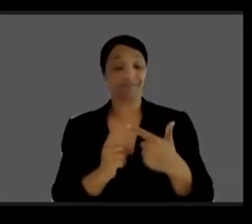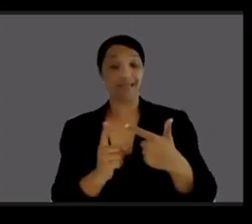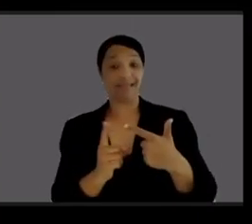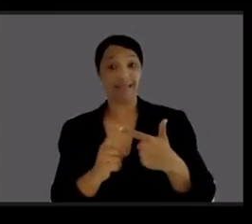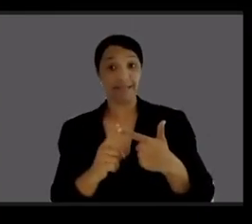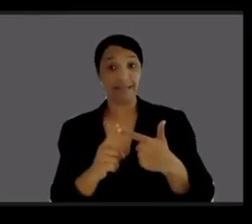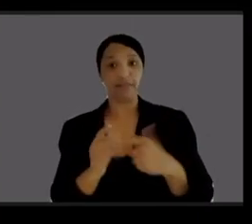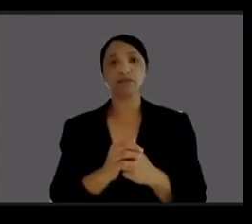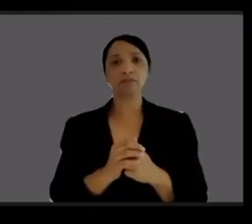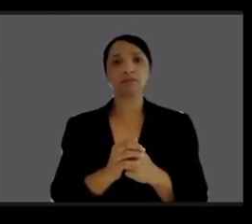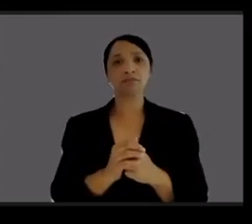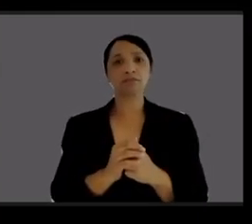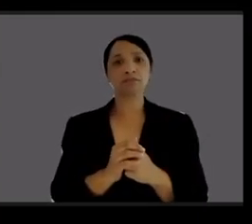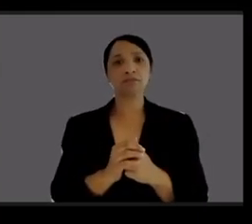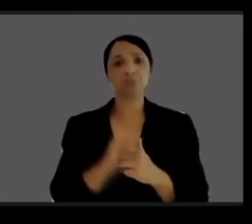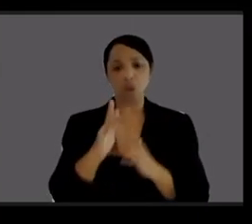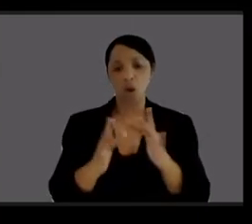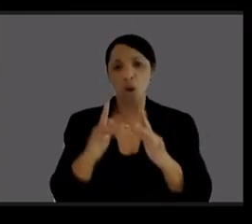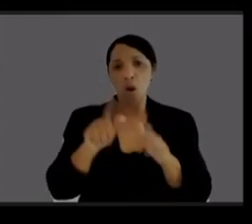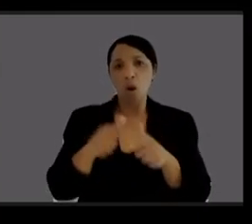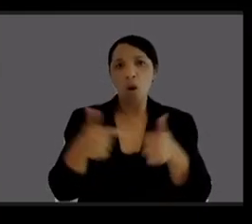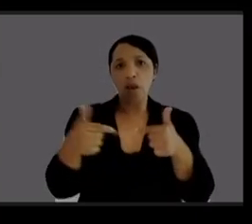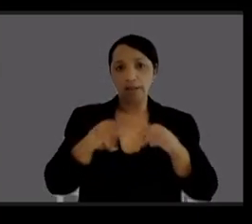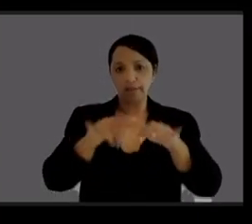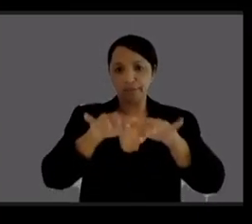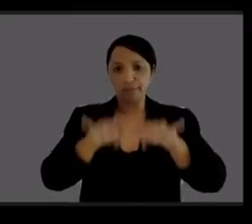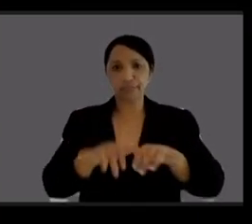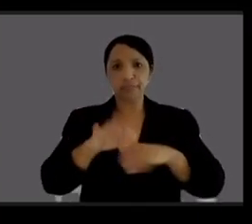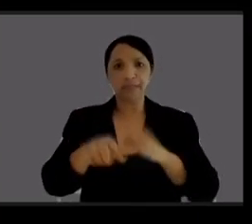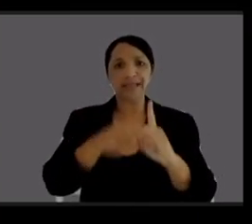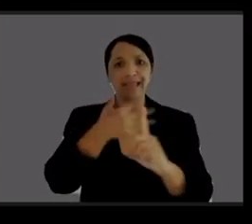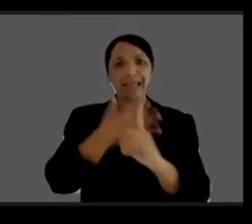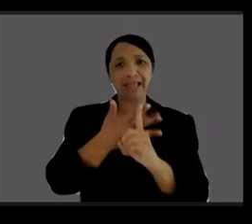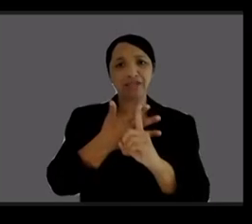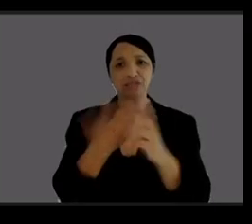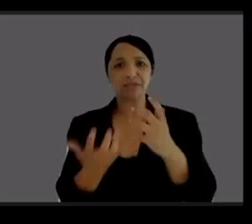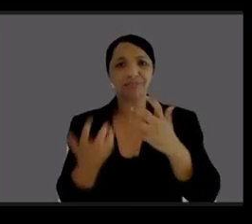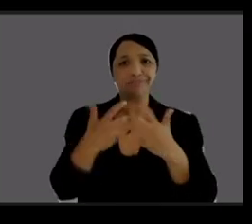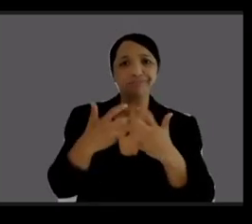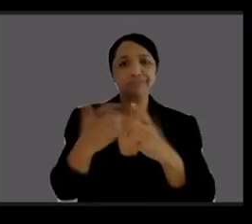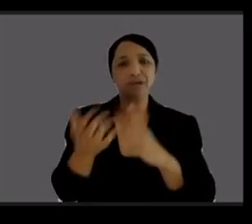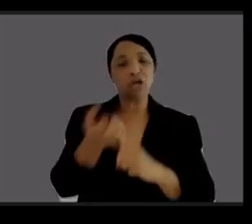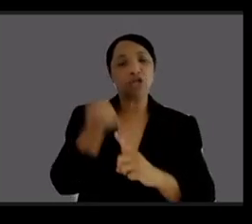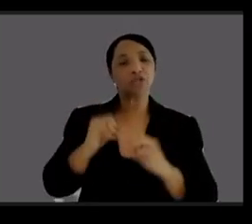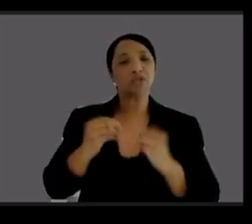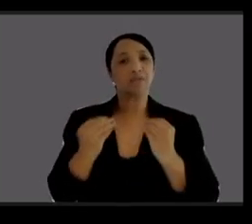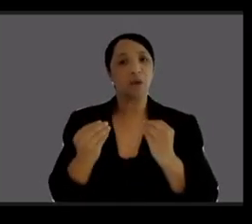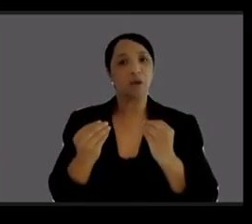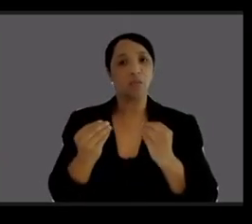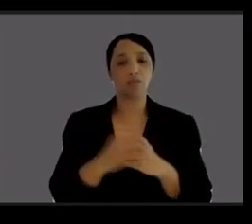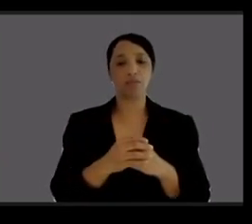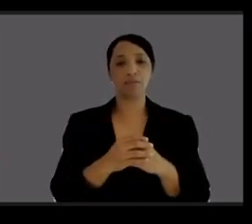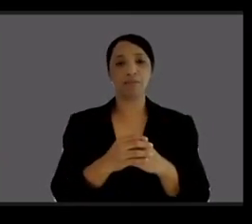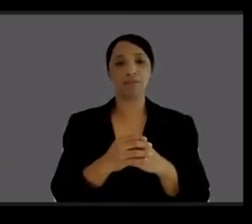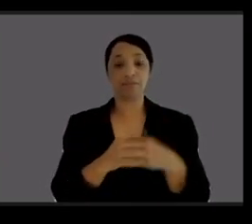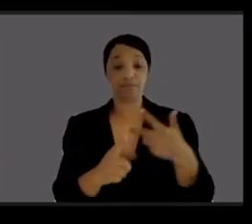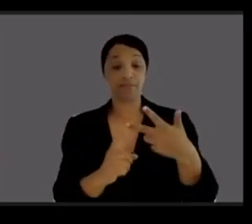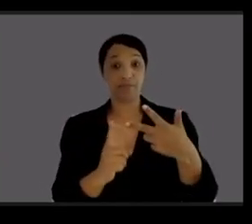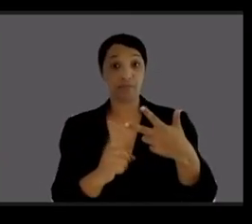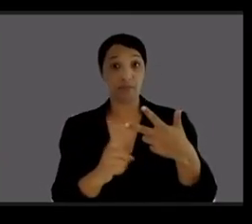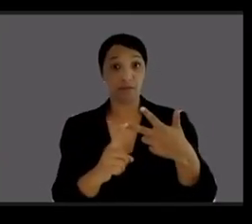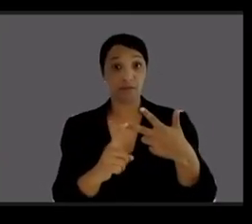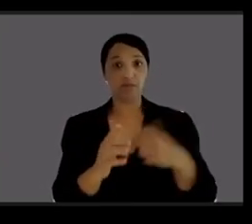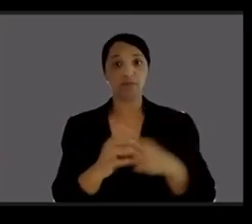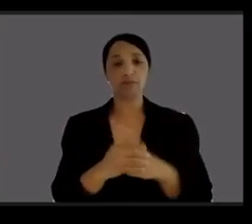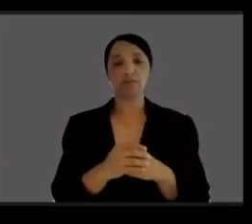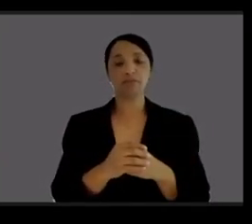二，互联网如何更好的支持和加快 SDG 可持续发展目标的实现？第三， IGF 又如何能够有